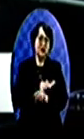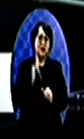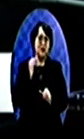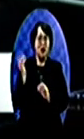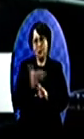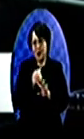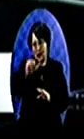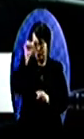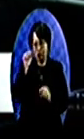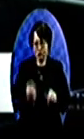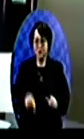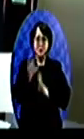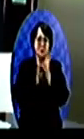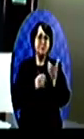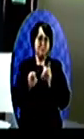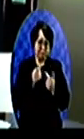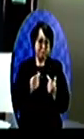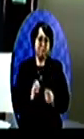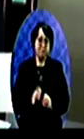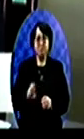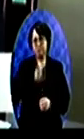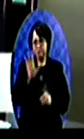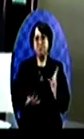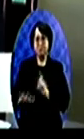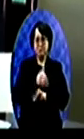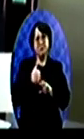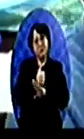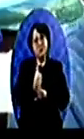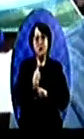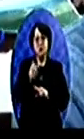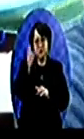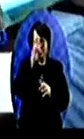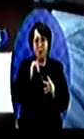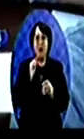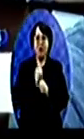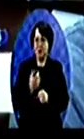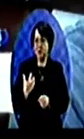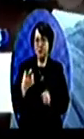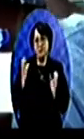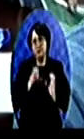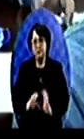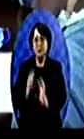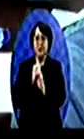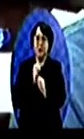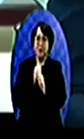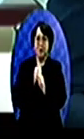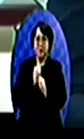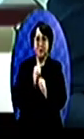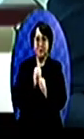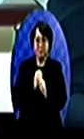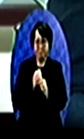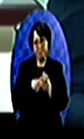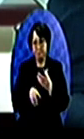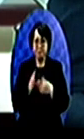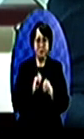асуудлыг өнөөдрийн хилцүүлгээр хөндлөө. Байгаль орчин аялжуулчлалын яамнаас ажлын хэсэг гарч газар дээр нь ажилласан байна.